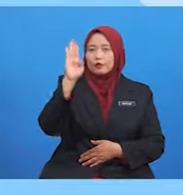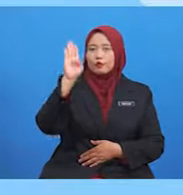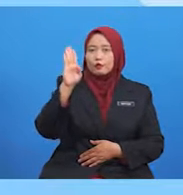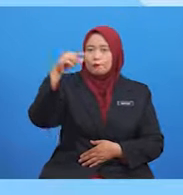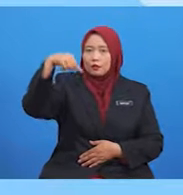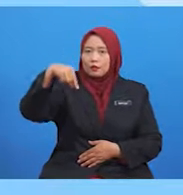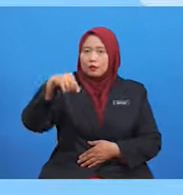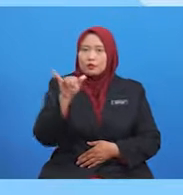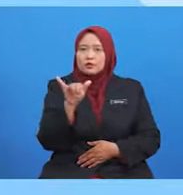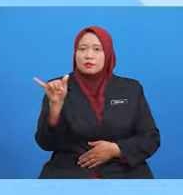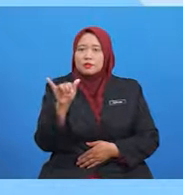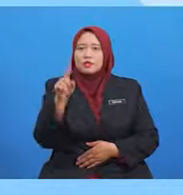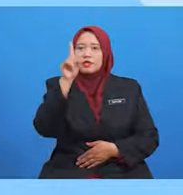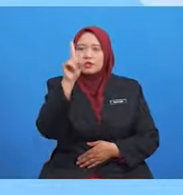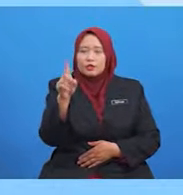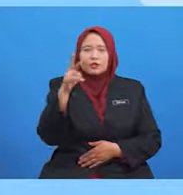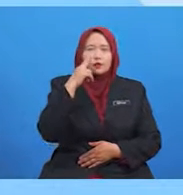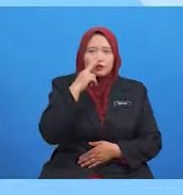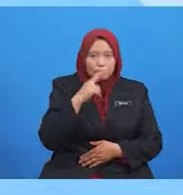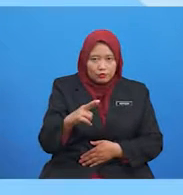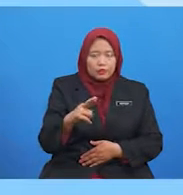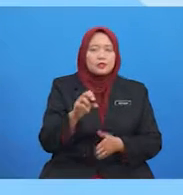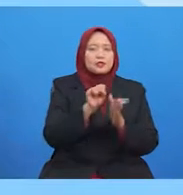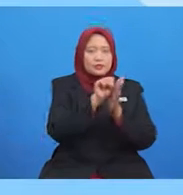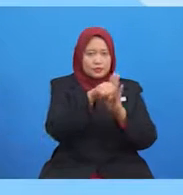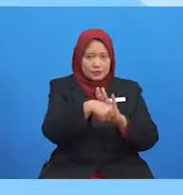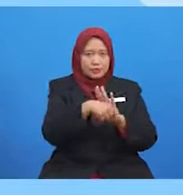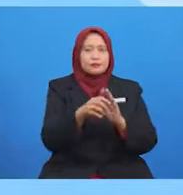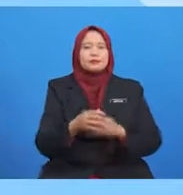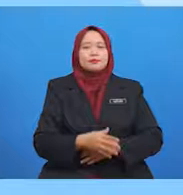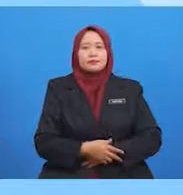ialah satu perebutan sesaat.